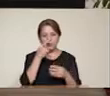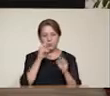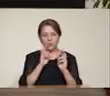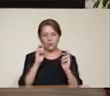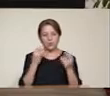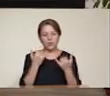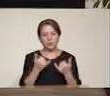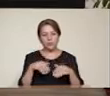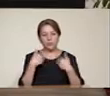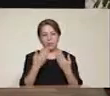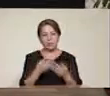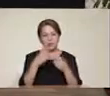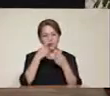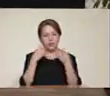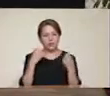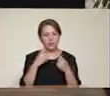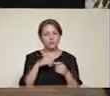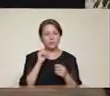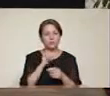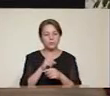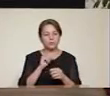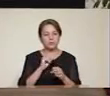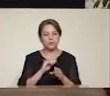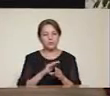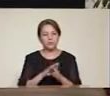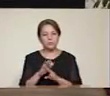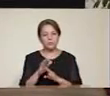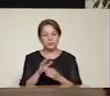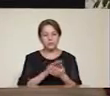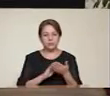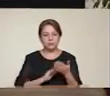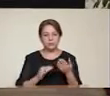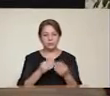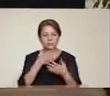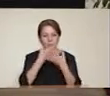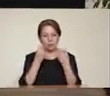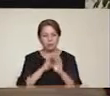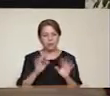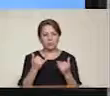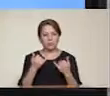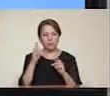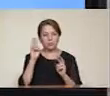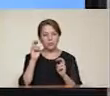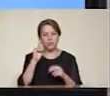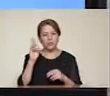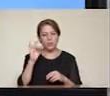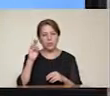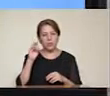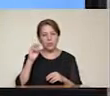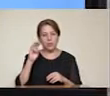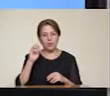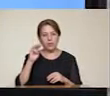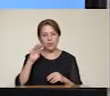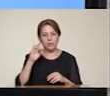bugun beriladigan ma'lumot, topshiriq hamda vazifalarni yozib borishni unutmang. Bugungi mavzuyimiz kinematikaning